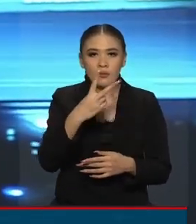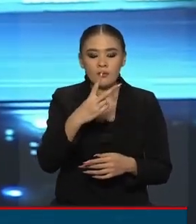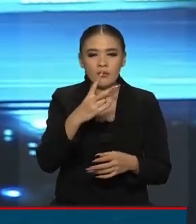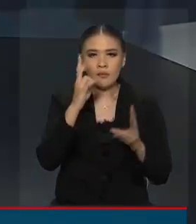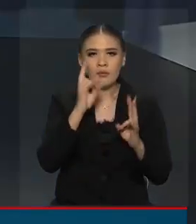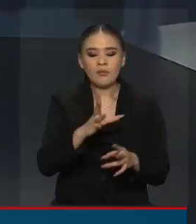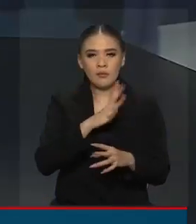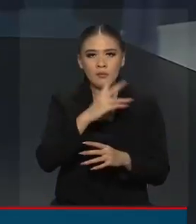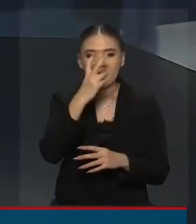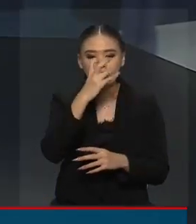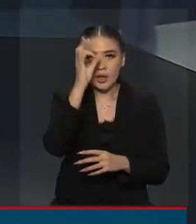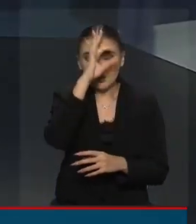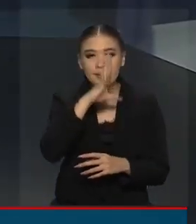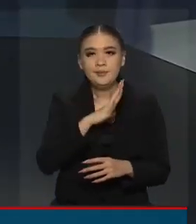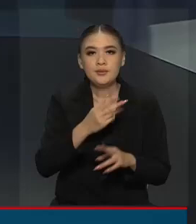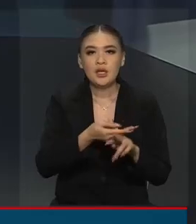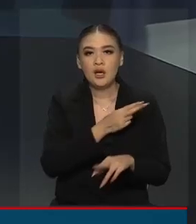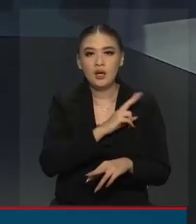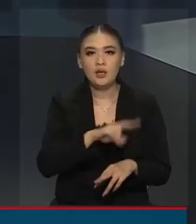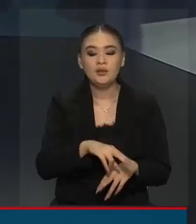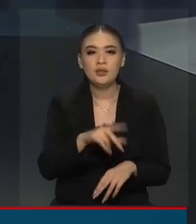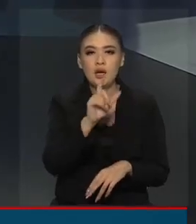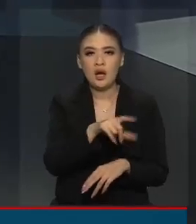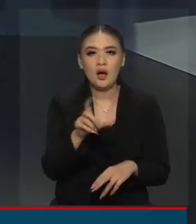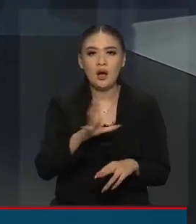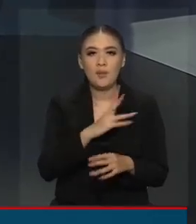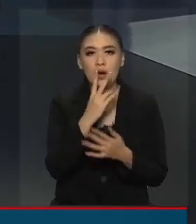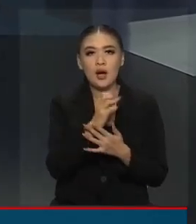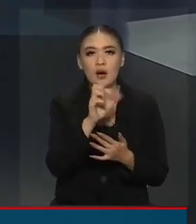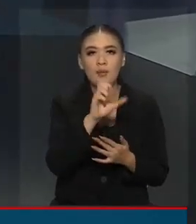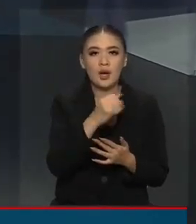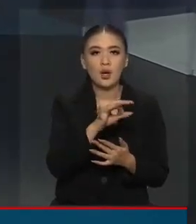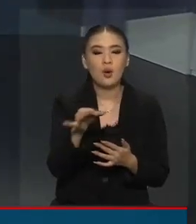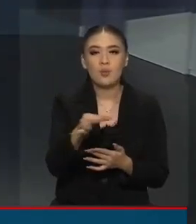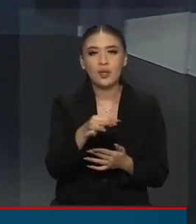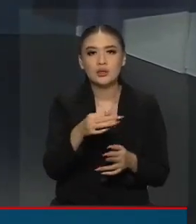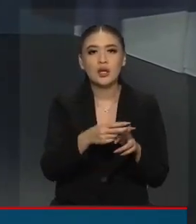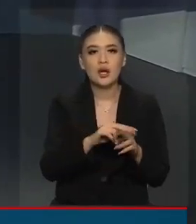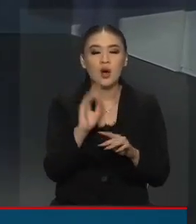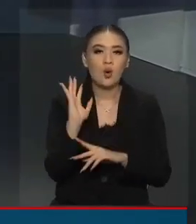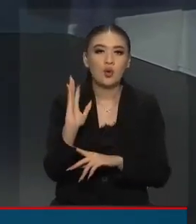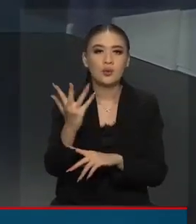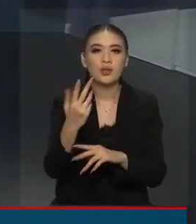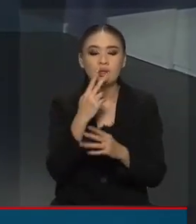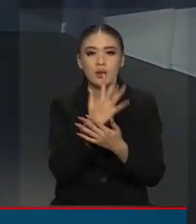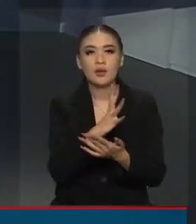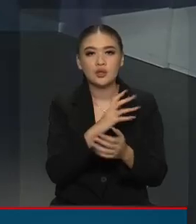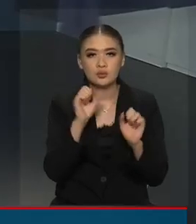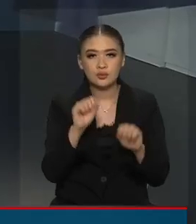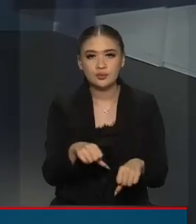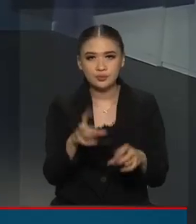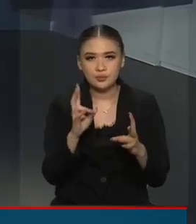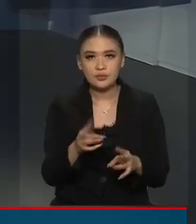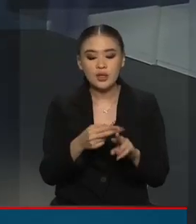алып, 200-дей адам мерт болған. Оның ішінде өзіңіз білесіз, Абай облысында алапат орман өртін айтуға болады.